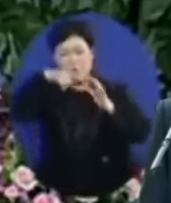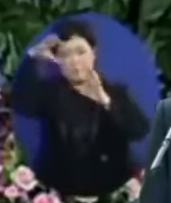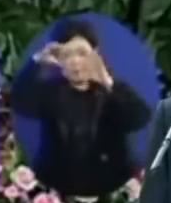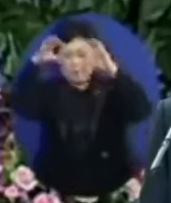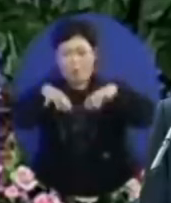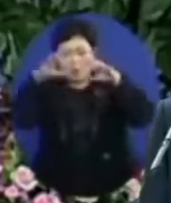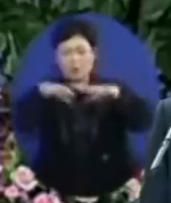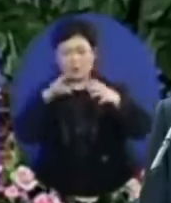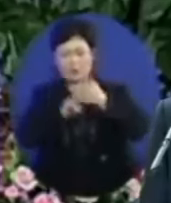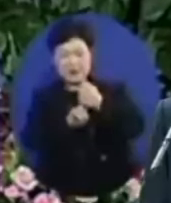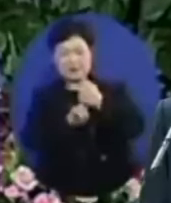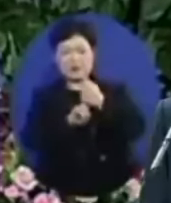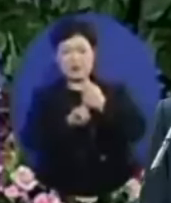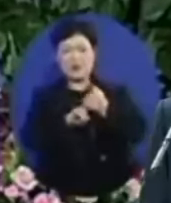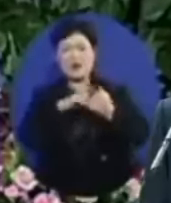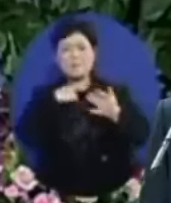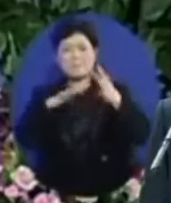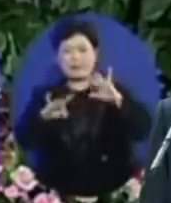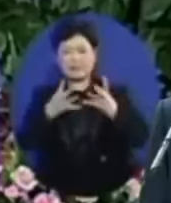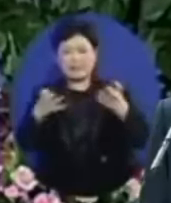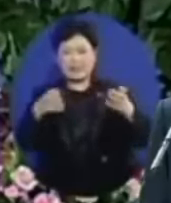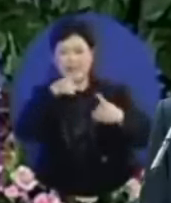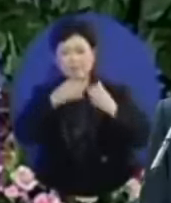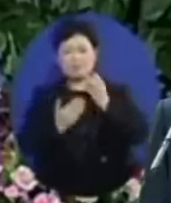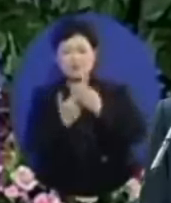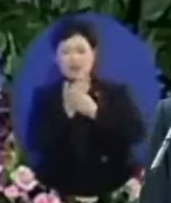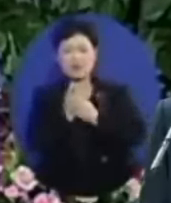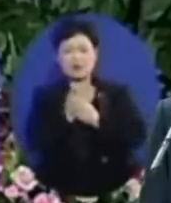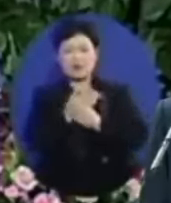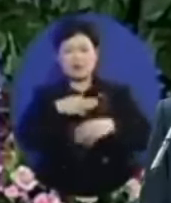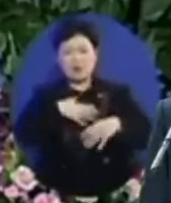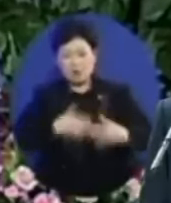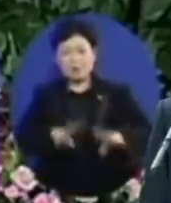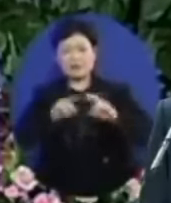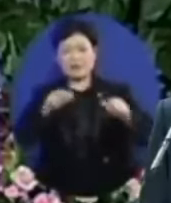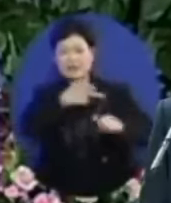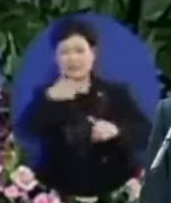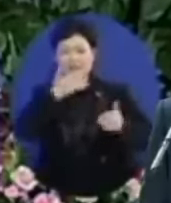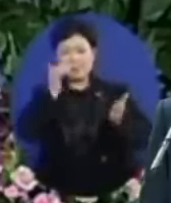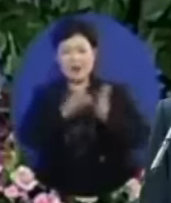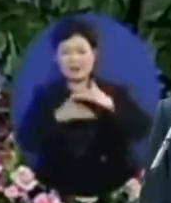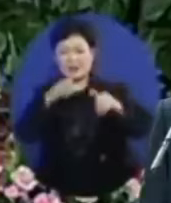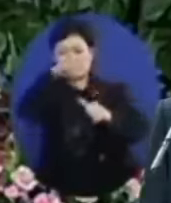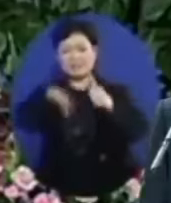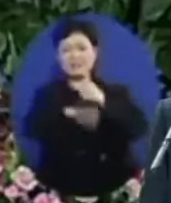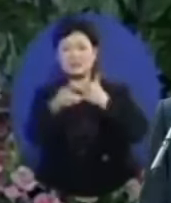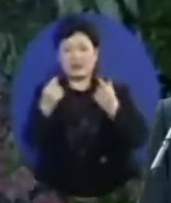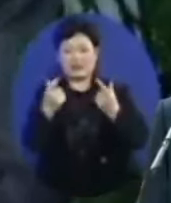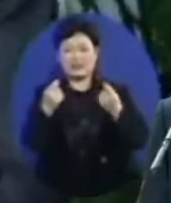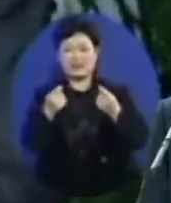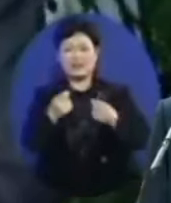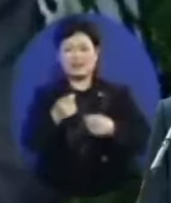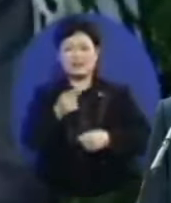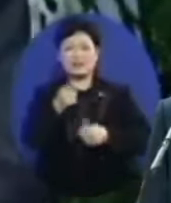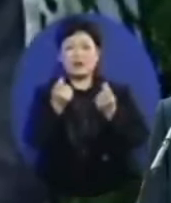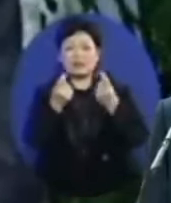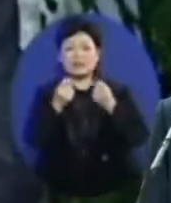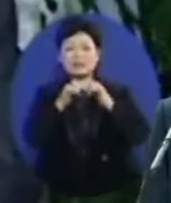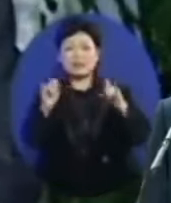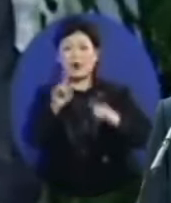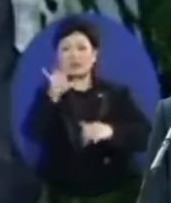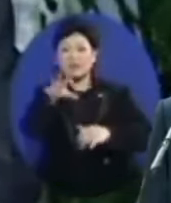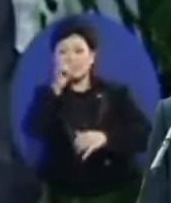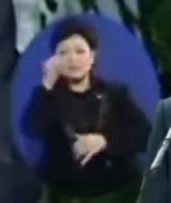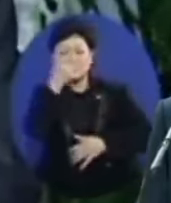것이며 마른 땅에 냇물 같을 것이며 곤비한 땅에 큰 밥의 그늘 같으리라. 야, 이런 사람이 어디 있습니까?